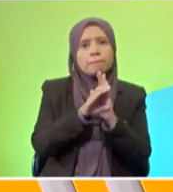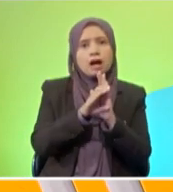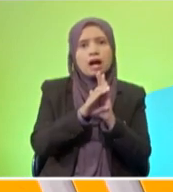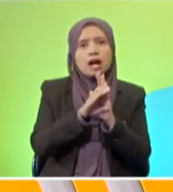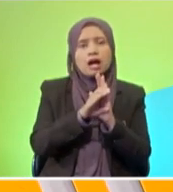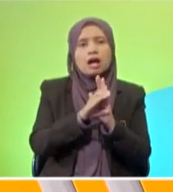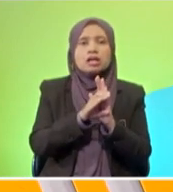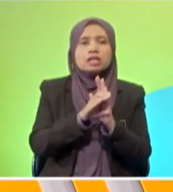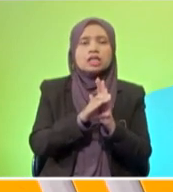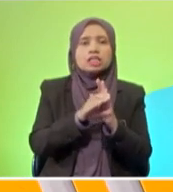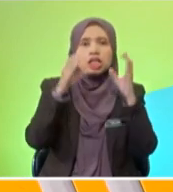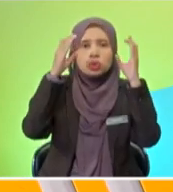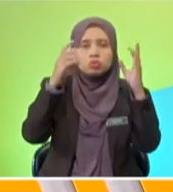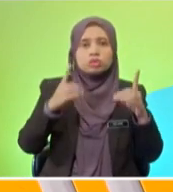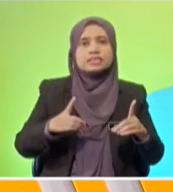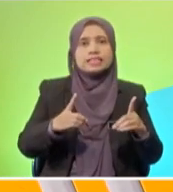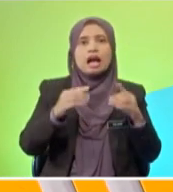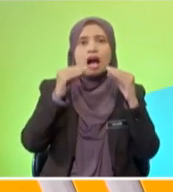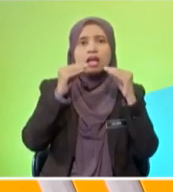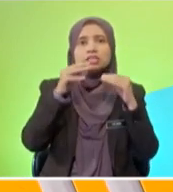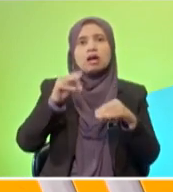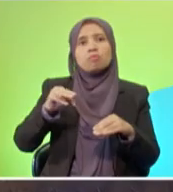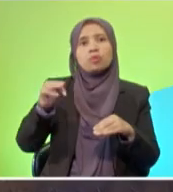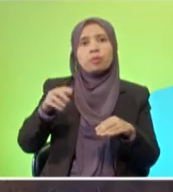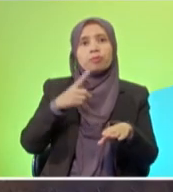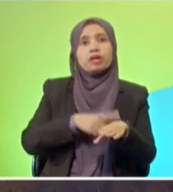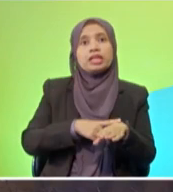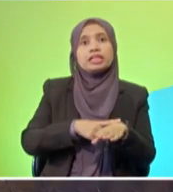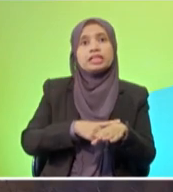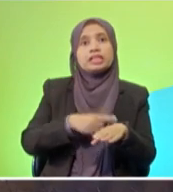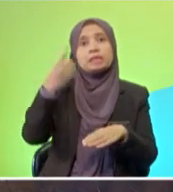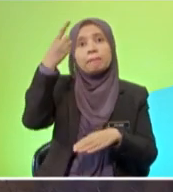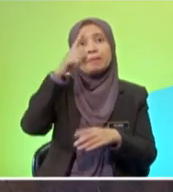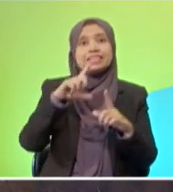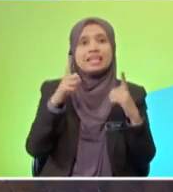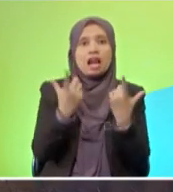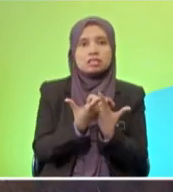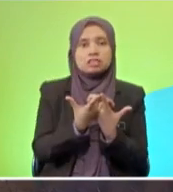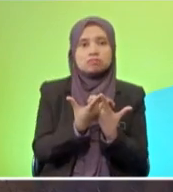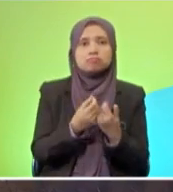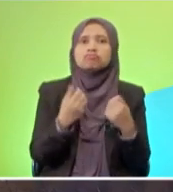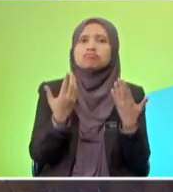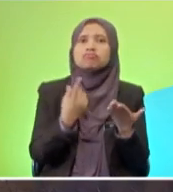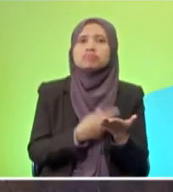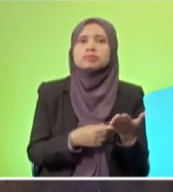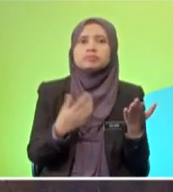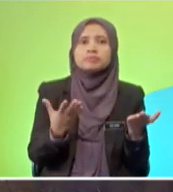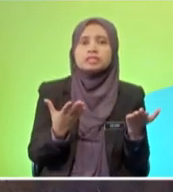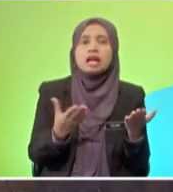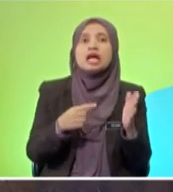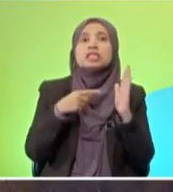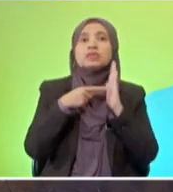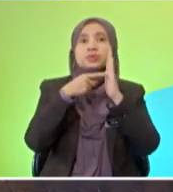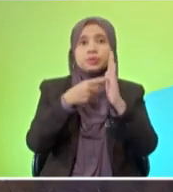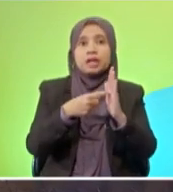mengajar murid-murid di dalam kelas Jadi kalau dilihat kepada pantunnya Cikgu ini menunjukkan seseorang yang